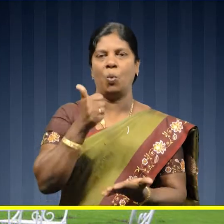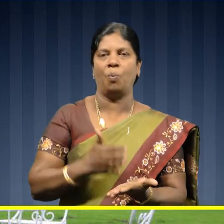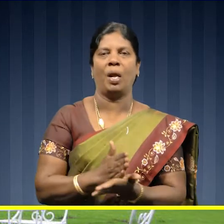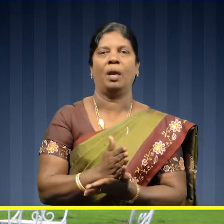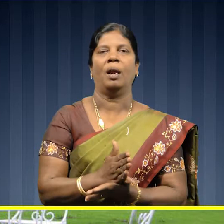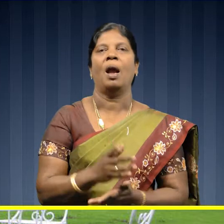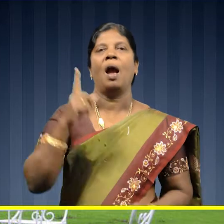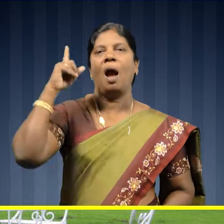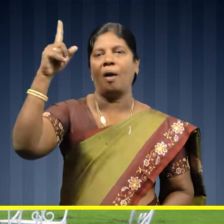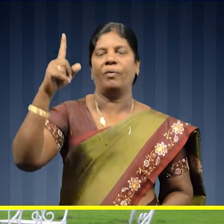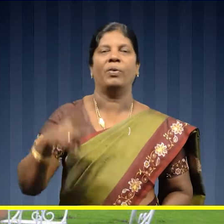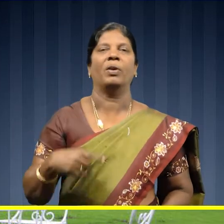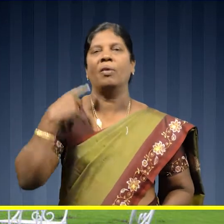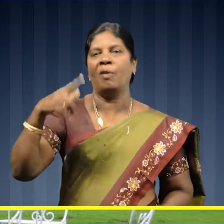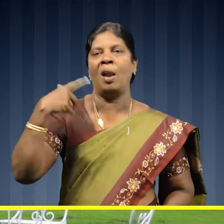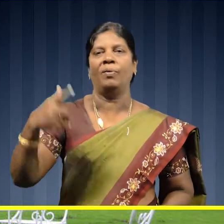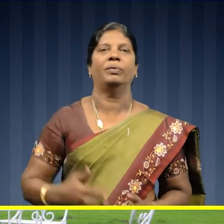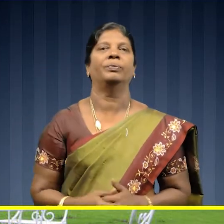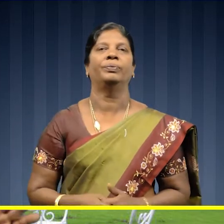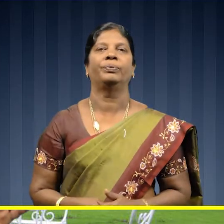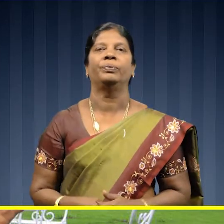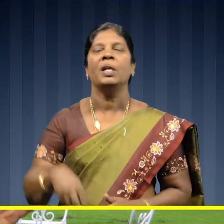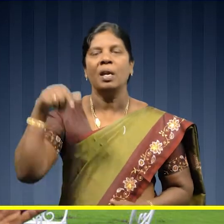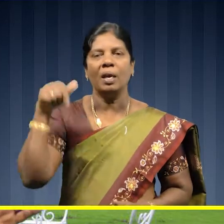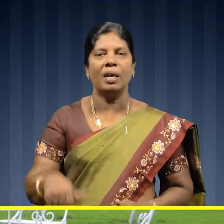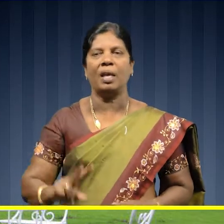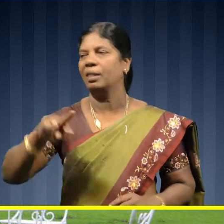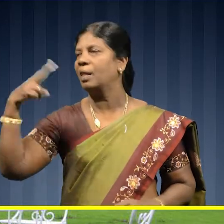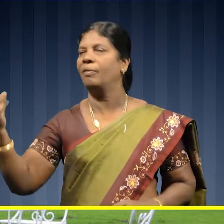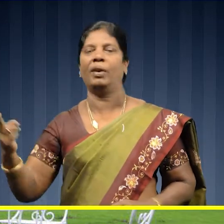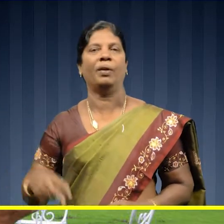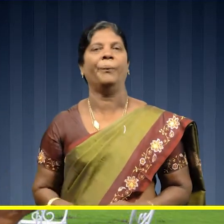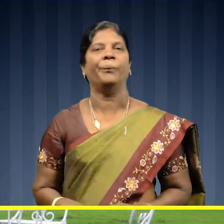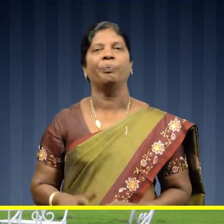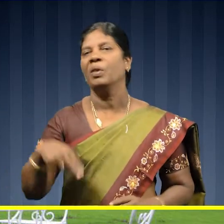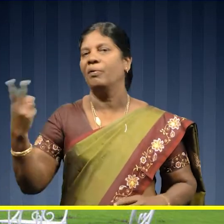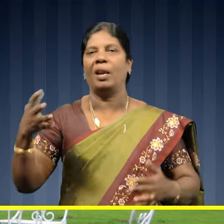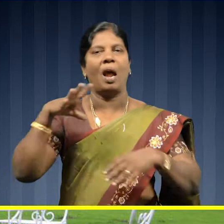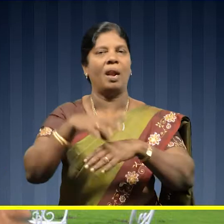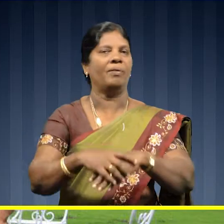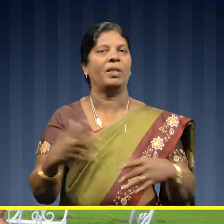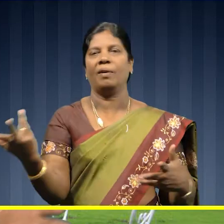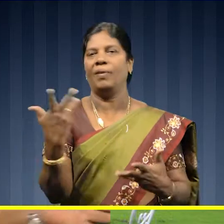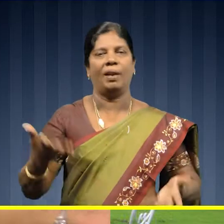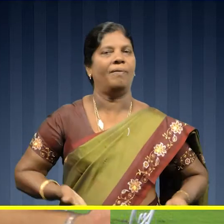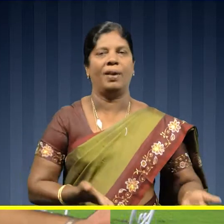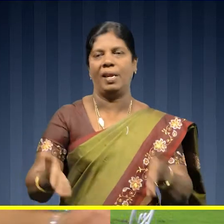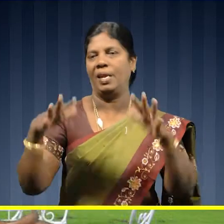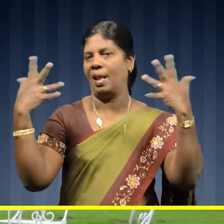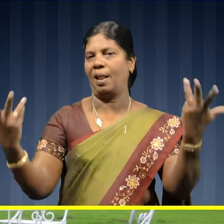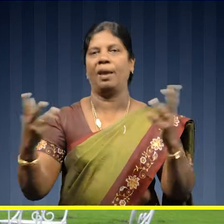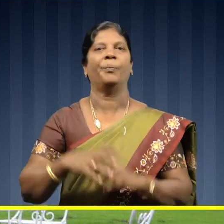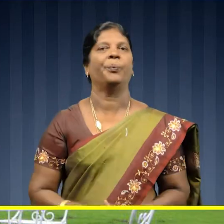அவர்தான் வாய்மை, அவர்தான் நமக்கு வாழ்வு. இதை தவிர வேறு இதை அடைவதற்கு வேறு